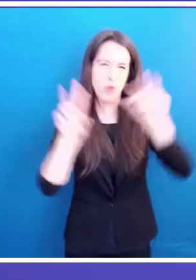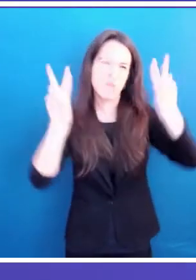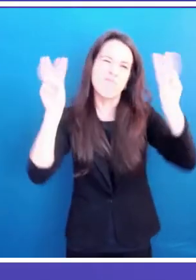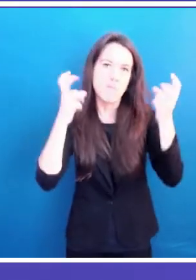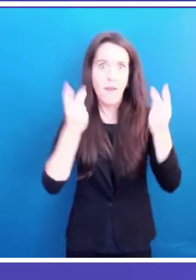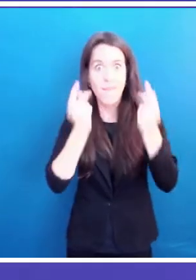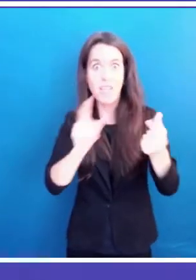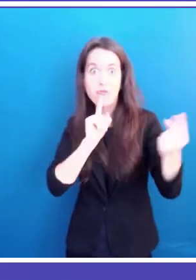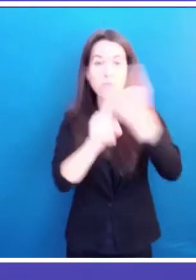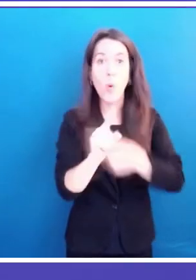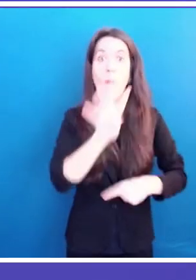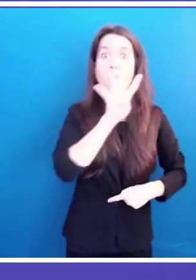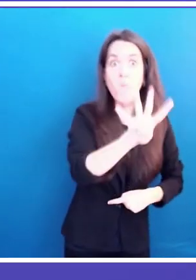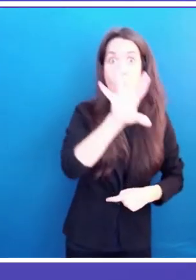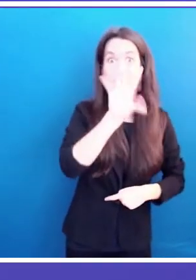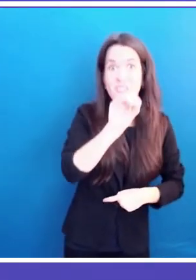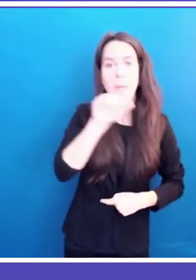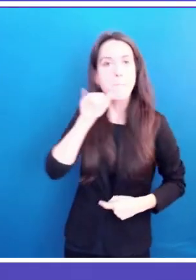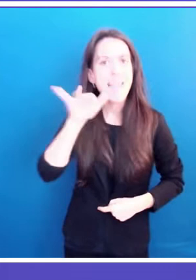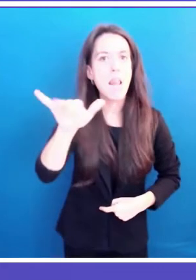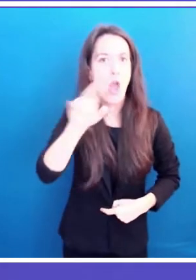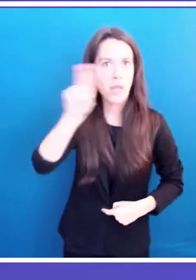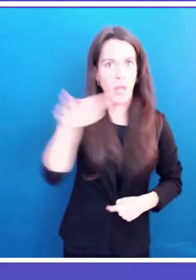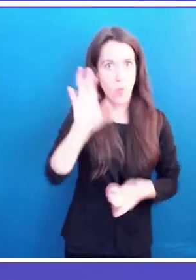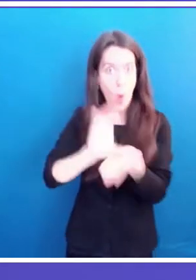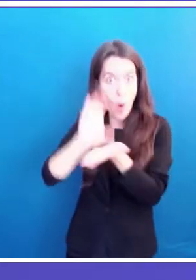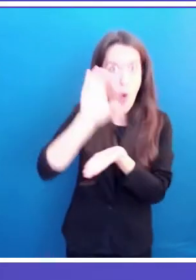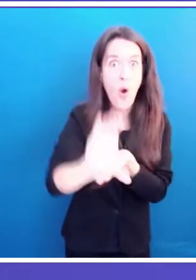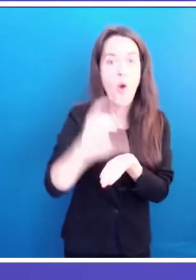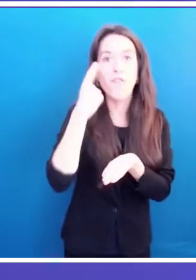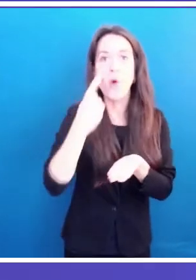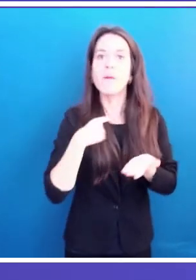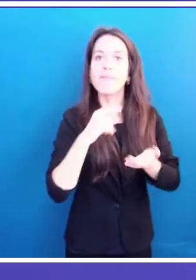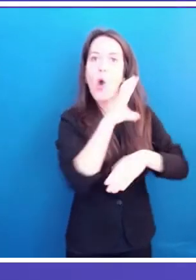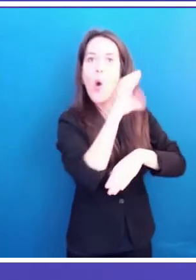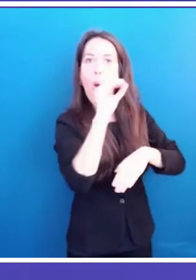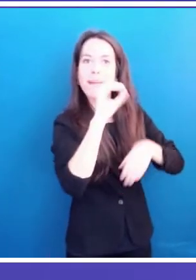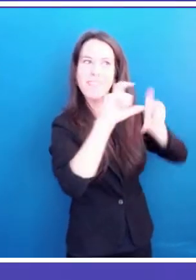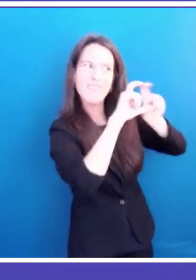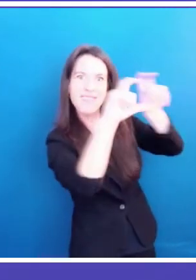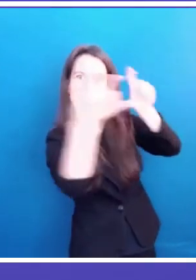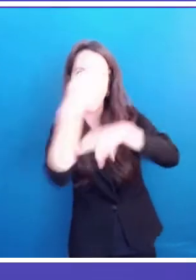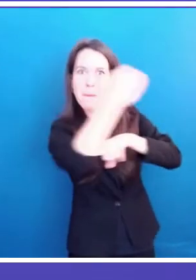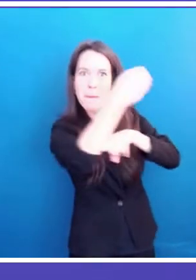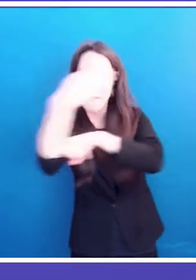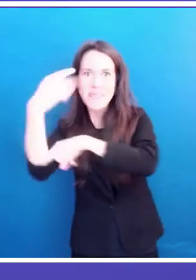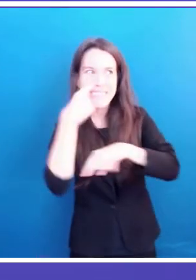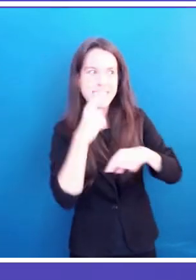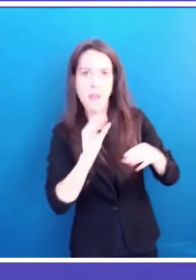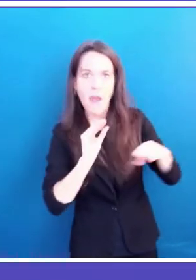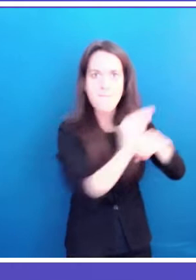انتقل اعتماد برنامج برونتو كاسو من خلال 450 مليون دفعنا عن